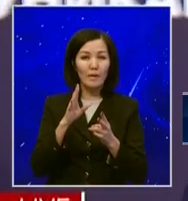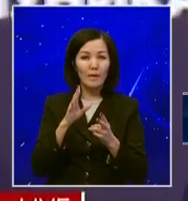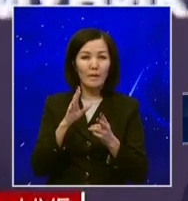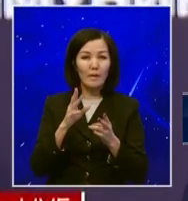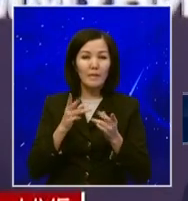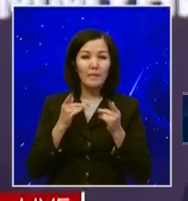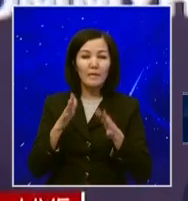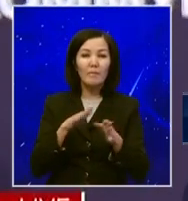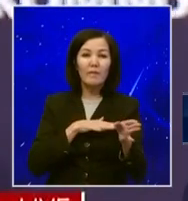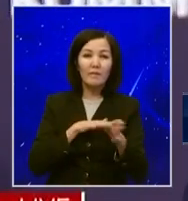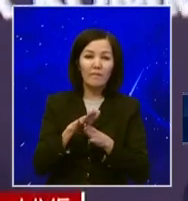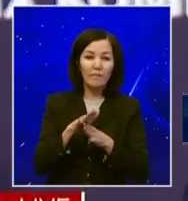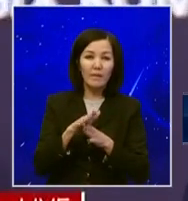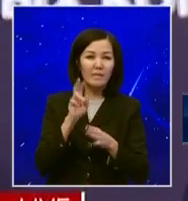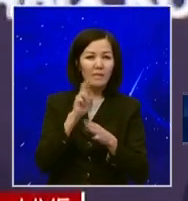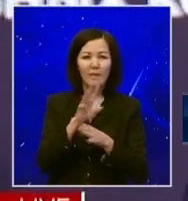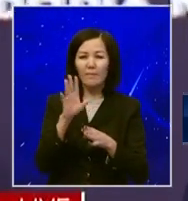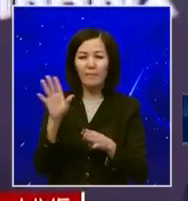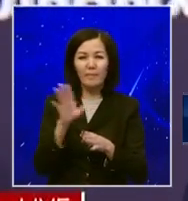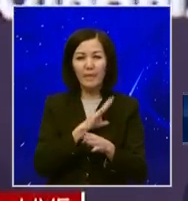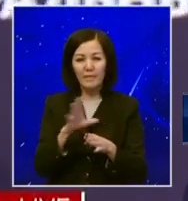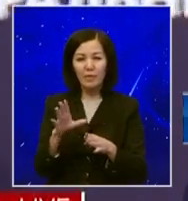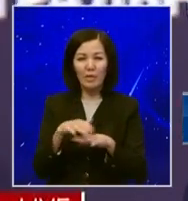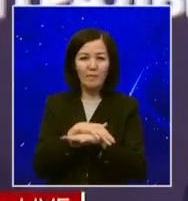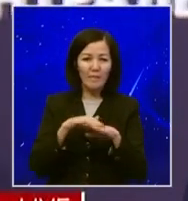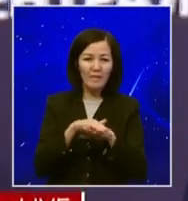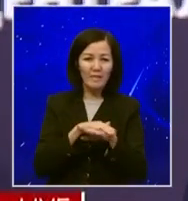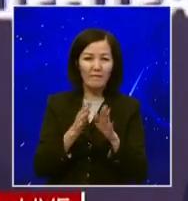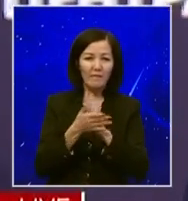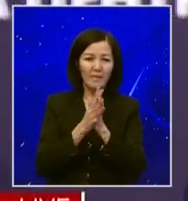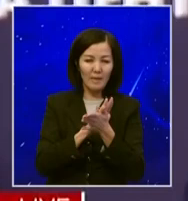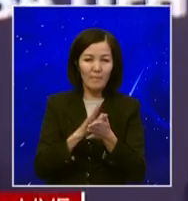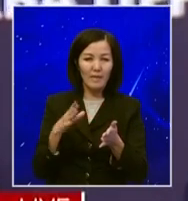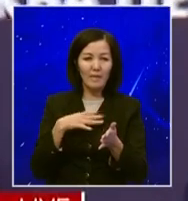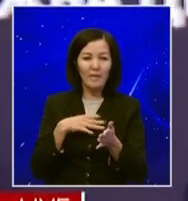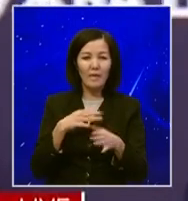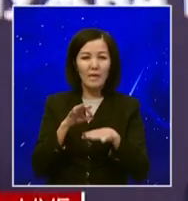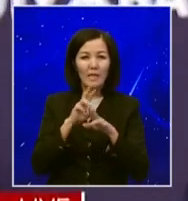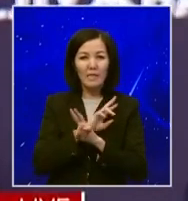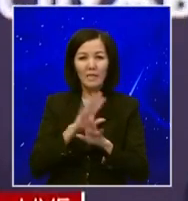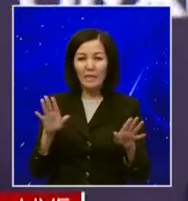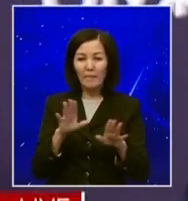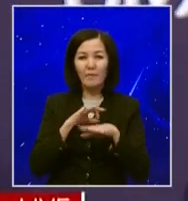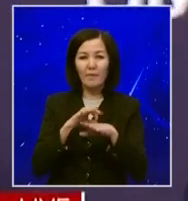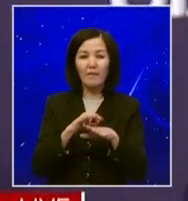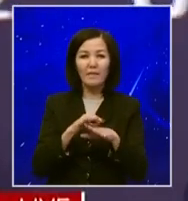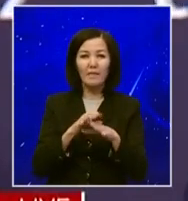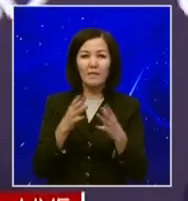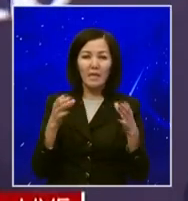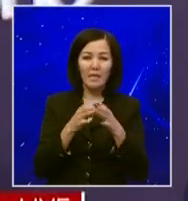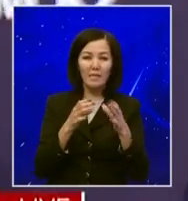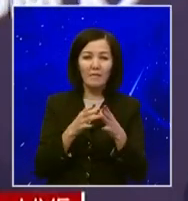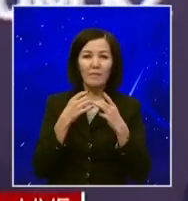а именно не посещать места массового скопления населения, не проводить и не посещать коллективные